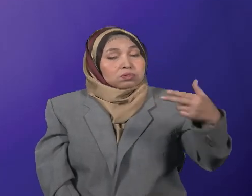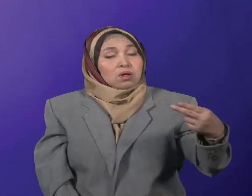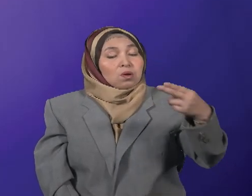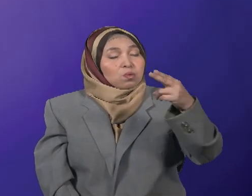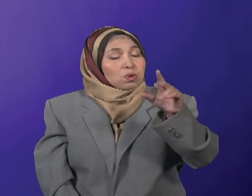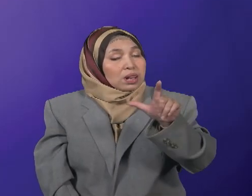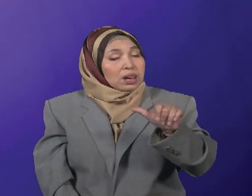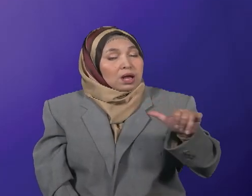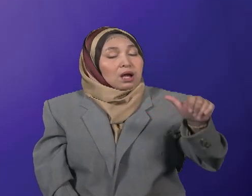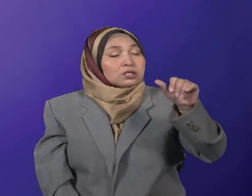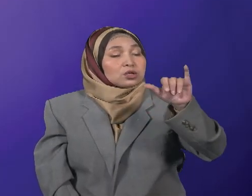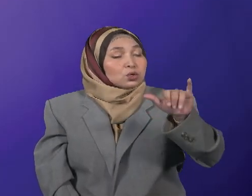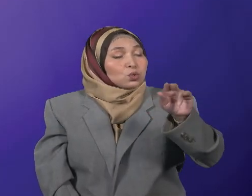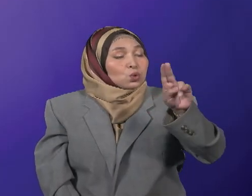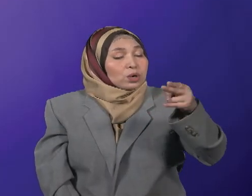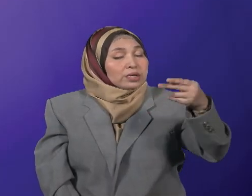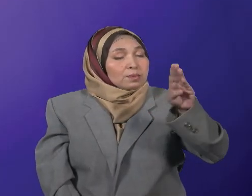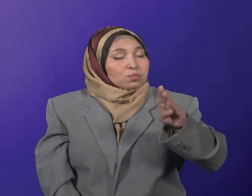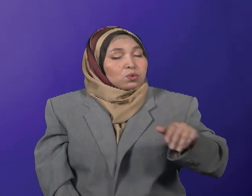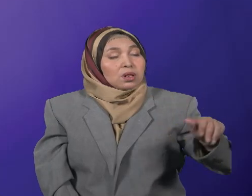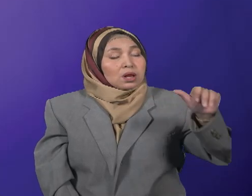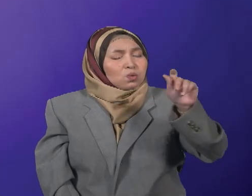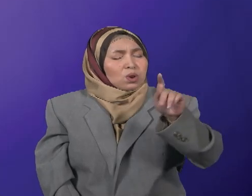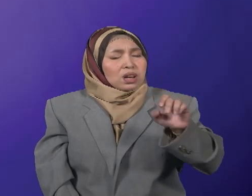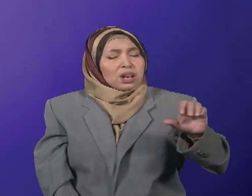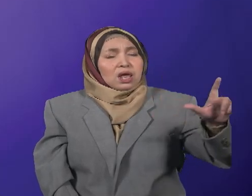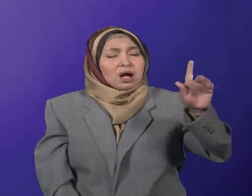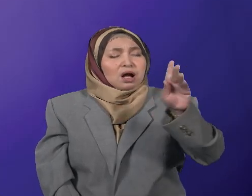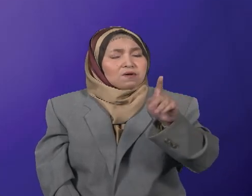Wallahu la yuhibbu kulla